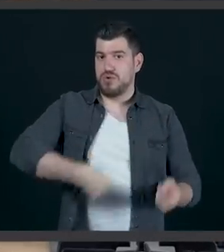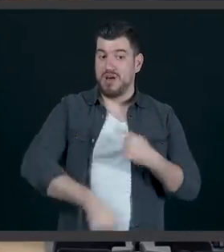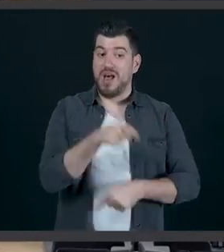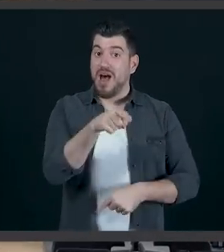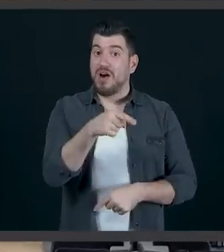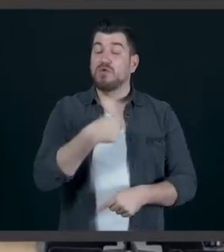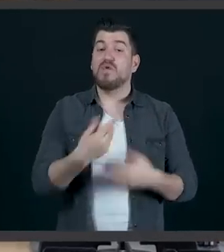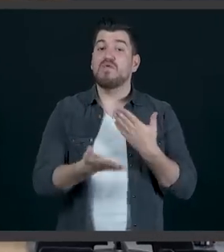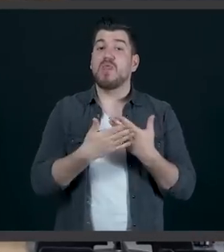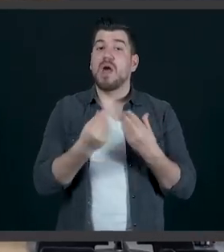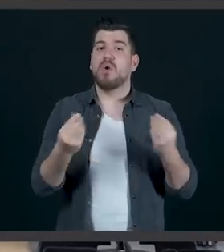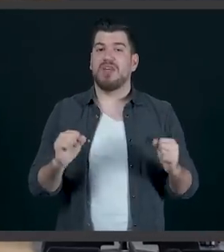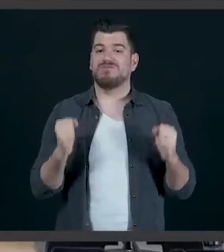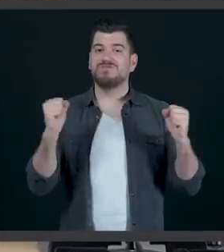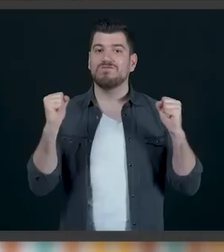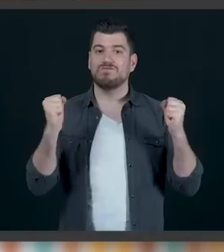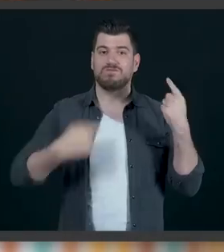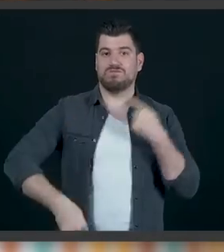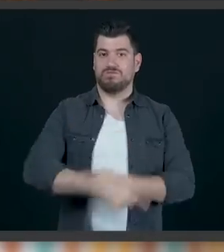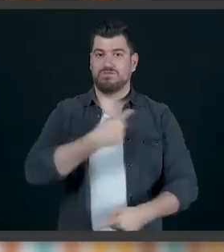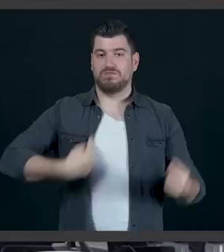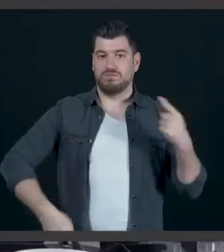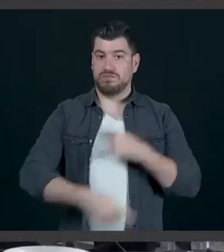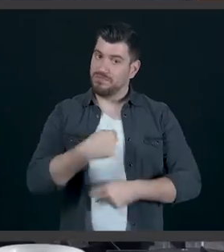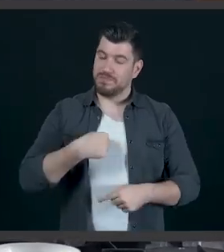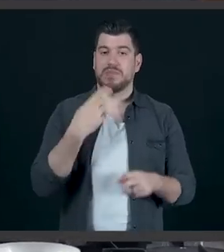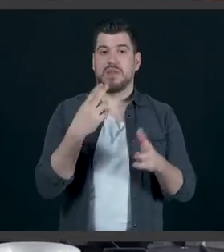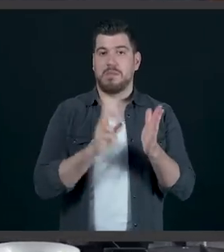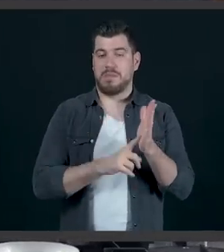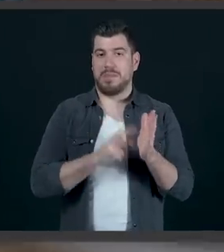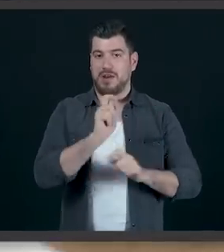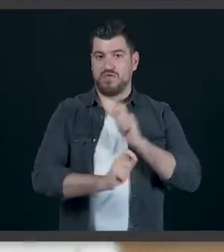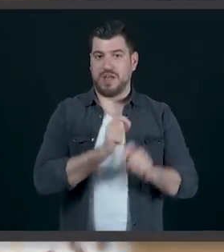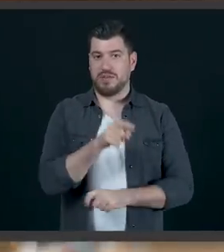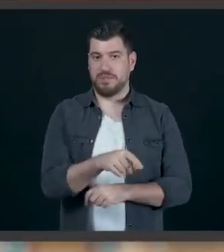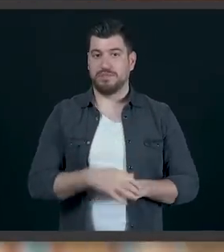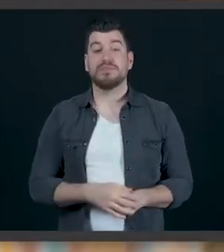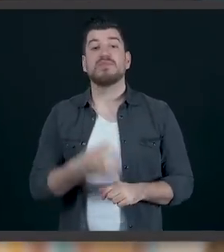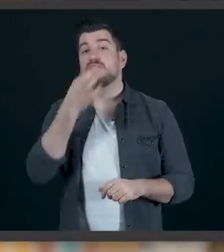food, είναι super θρεπτικό και αξίζει να το δοκιμάσετε. Τώρα, πετάω μέσα τη βρώμη.